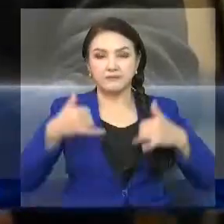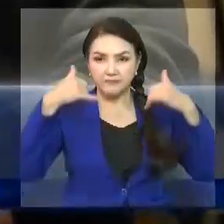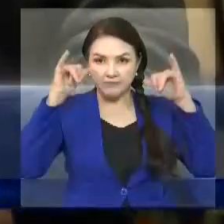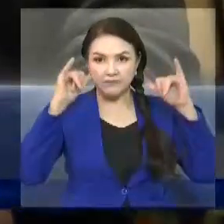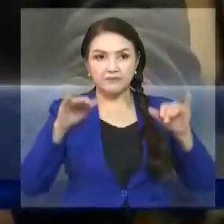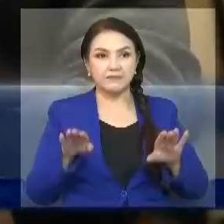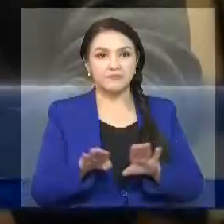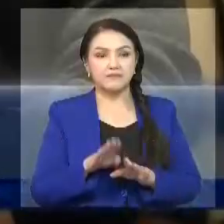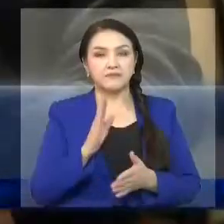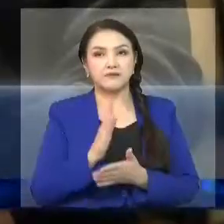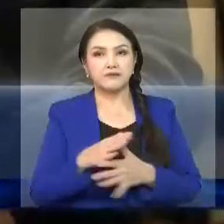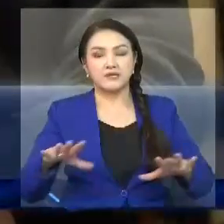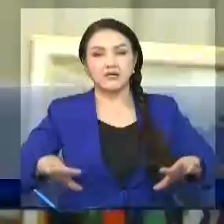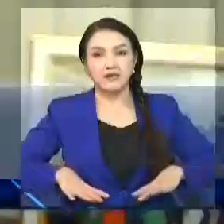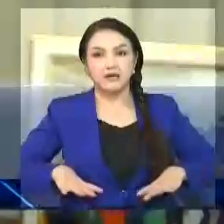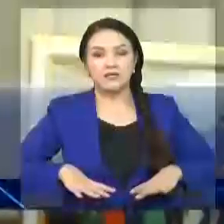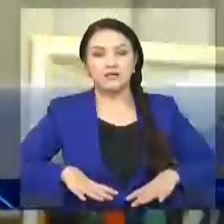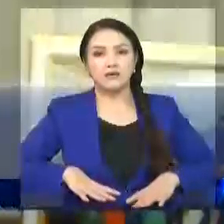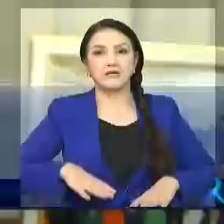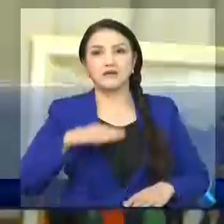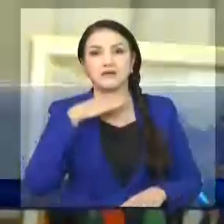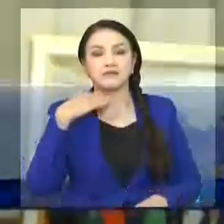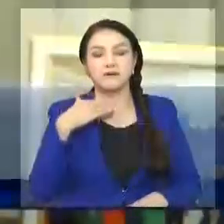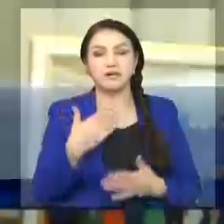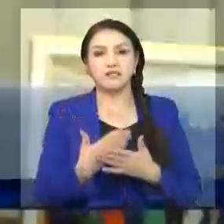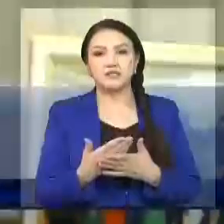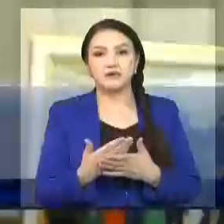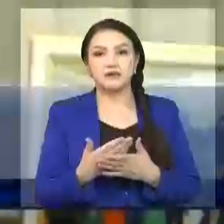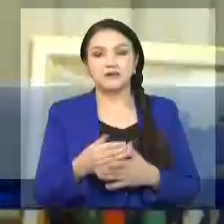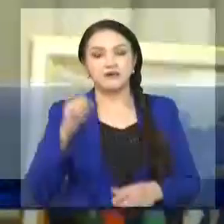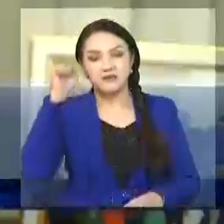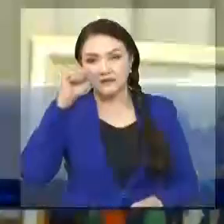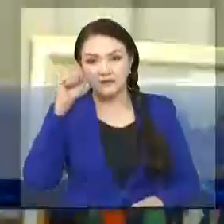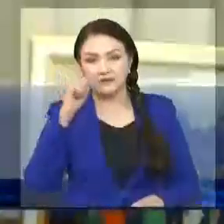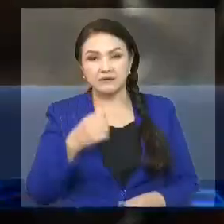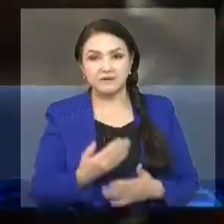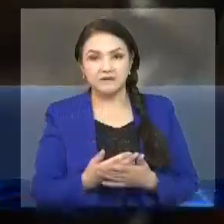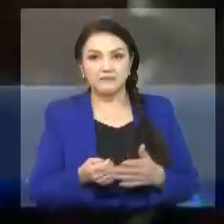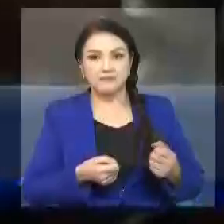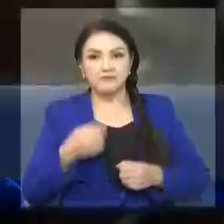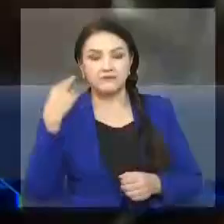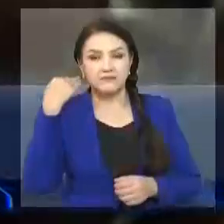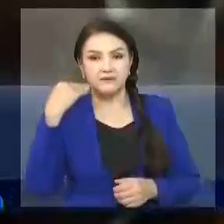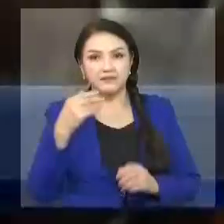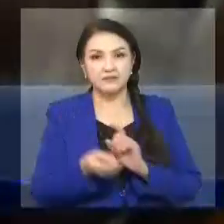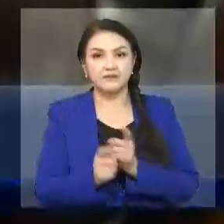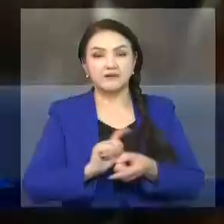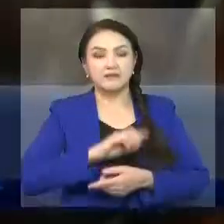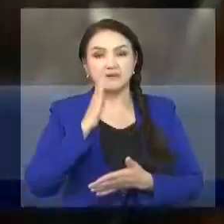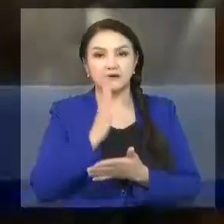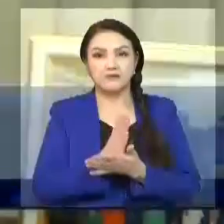рогатом скоте, коневодстве, мясосальном овцеводстве. Качественные изменения